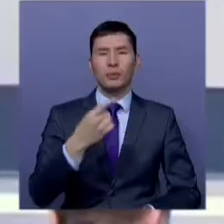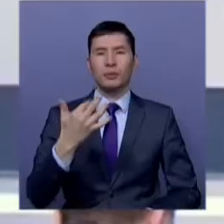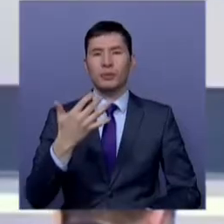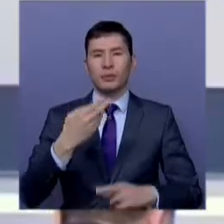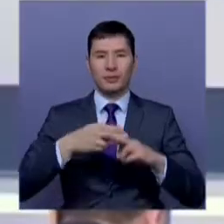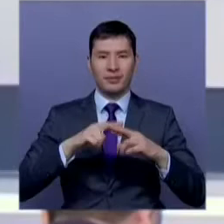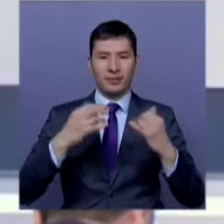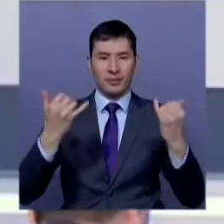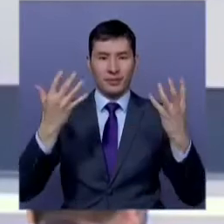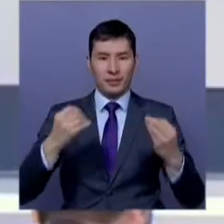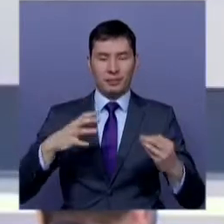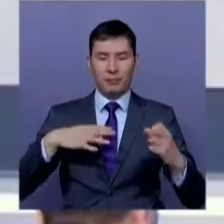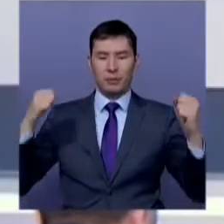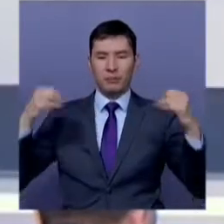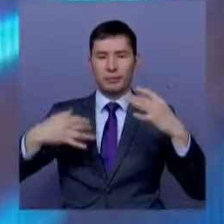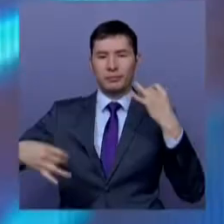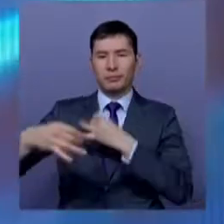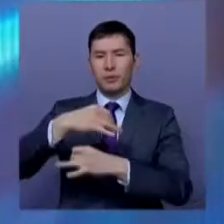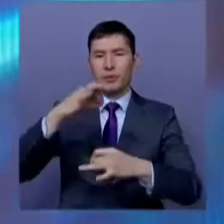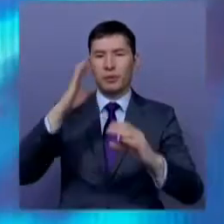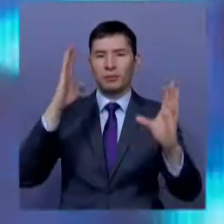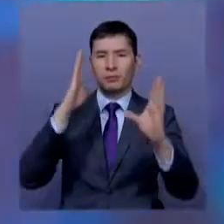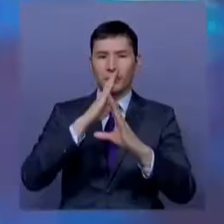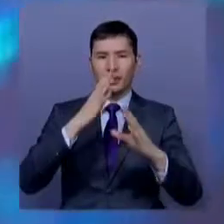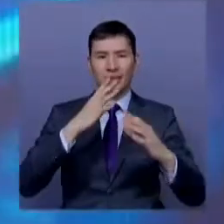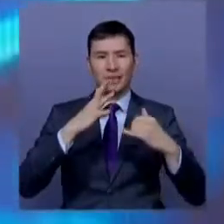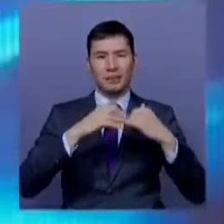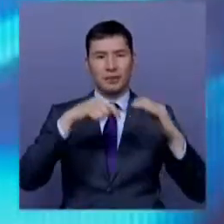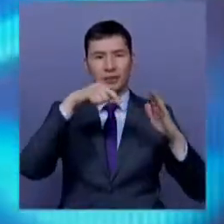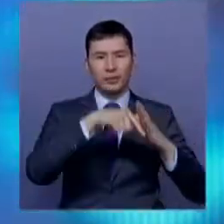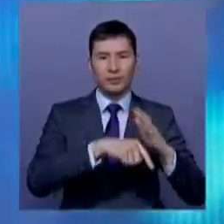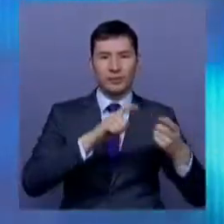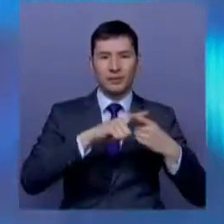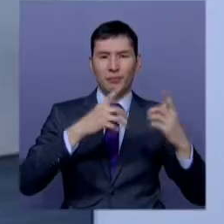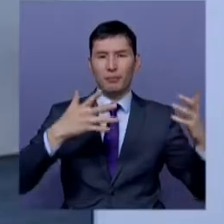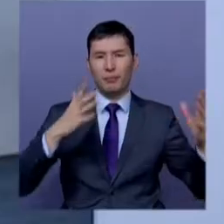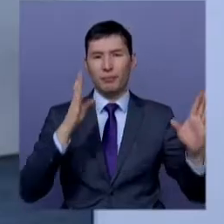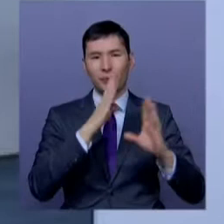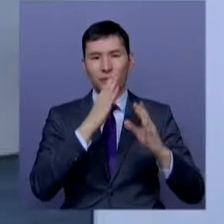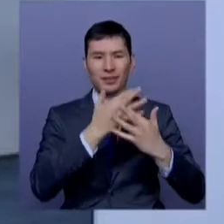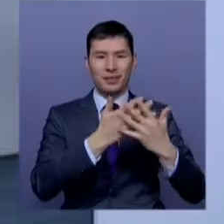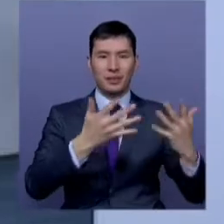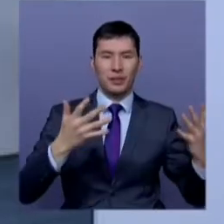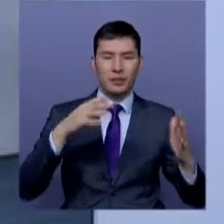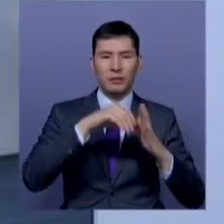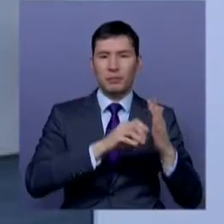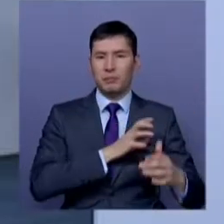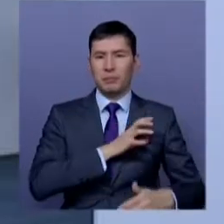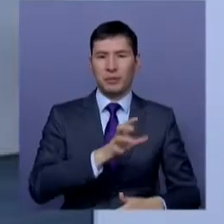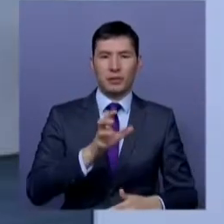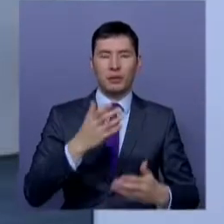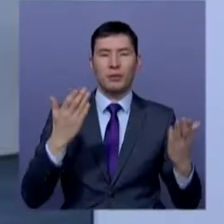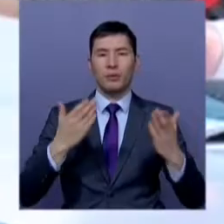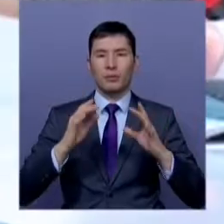өткен брифингте экология, геология және табиғи ресурстар вице-министрі Санжар Жаркешев пайдалы кеннің болжамды көлемін айтып